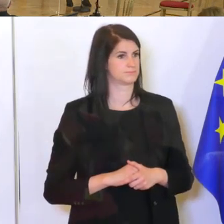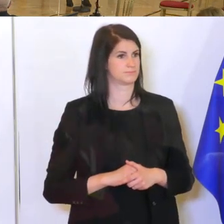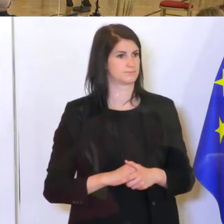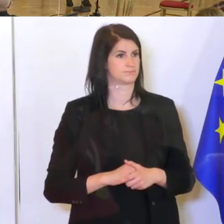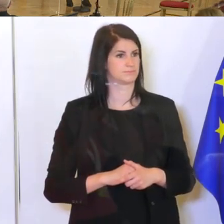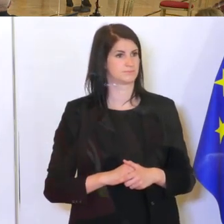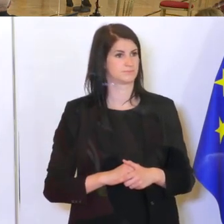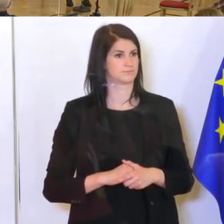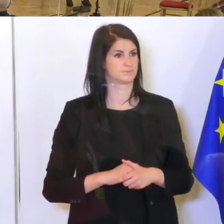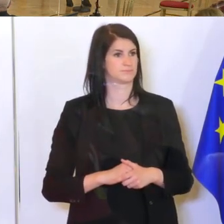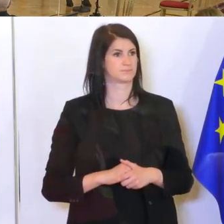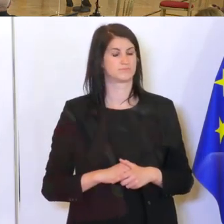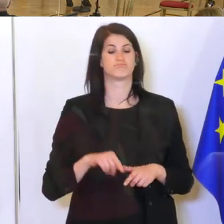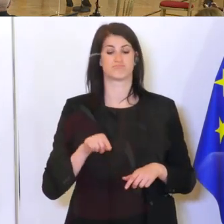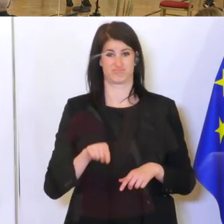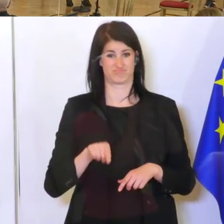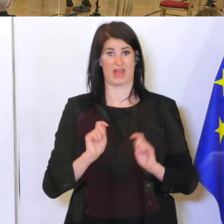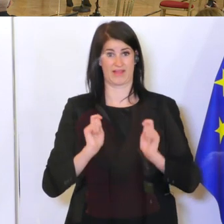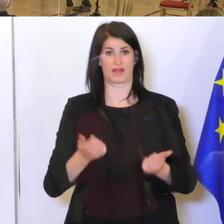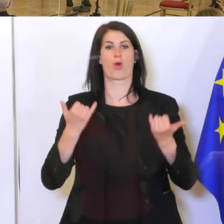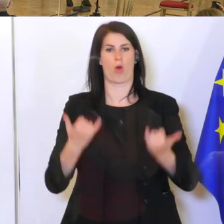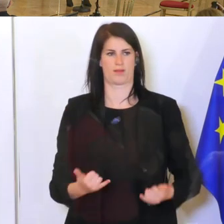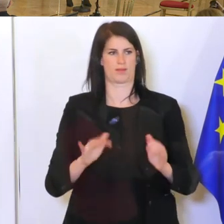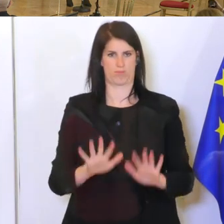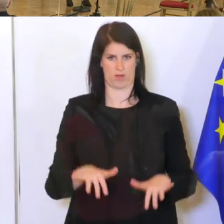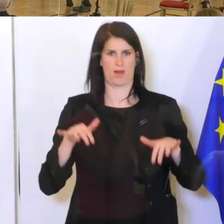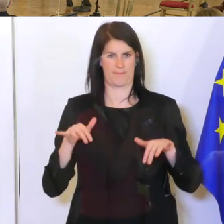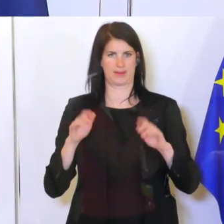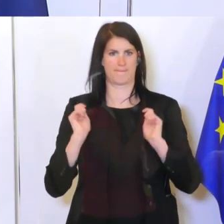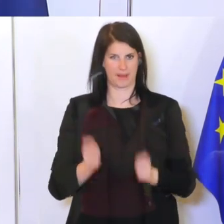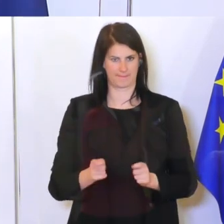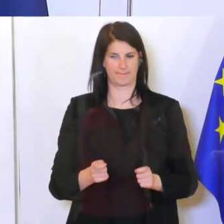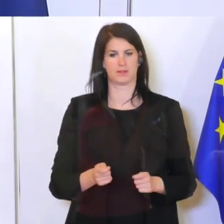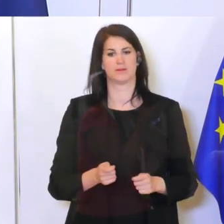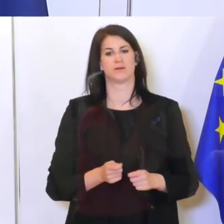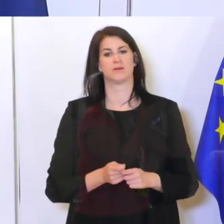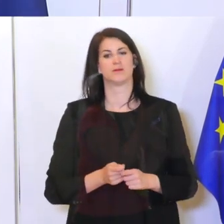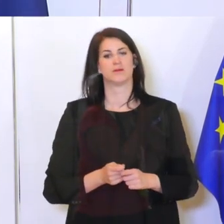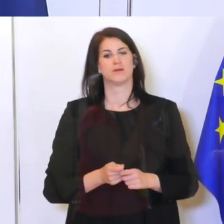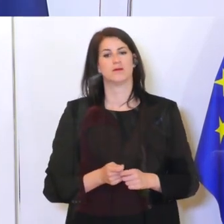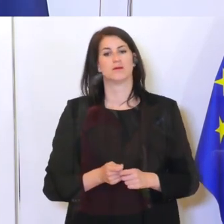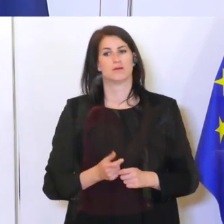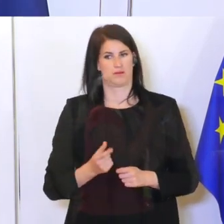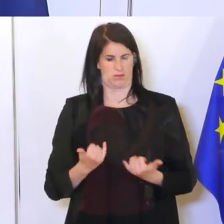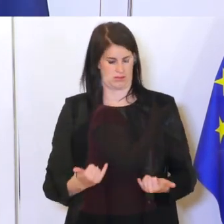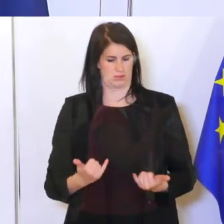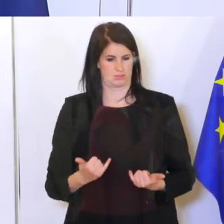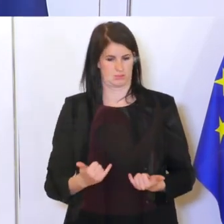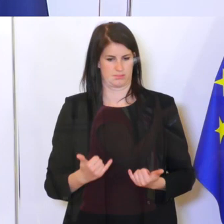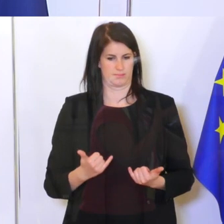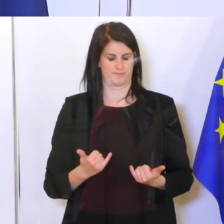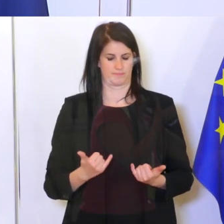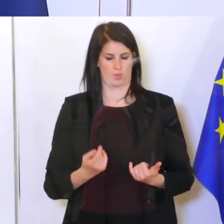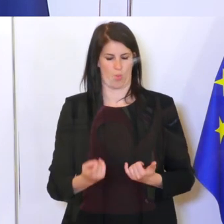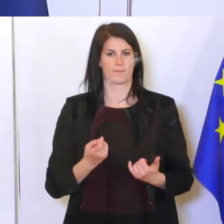Dieser Antrag wird heute ins Parlament eingebracht. Es ist jetzt dann die parlamentarische